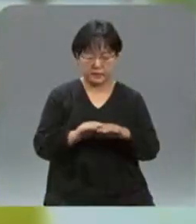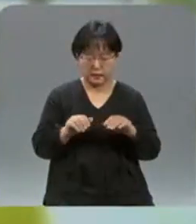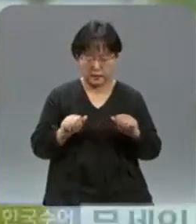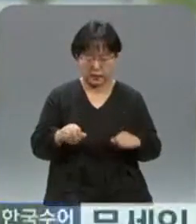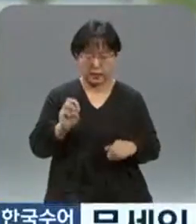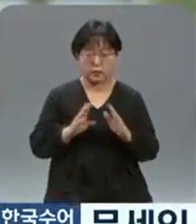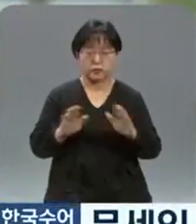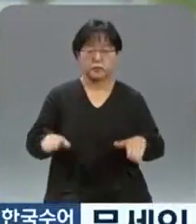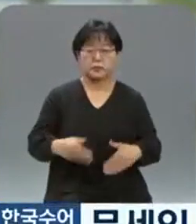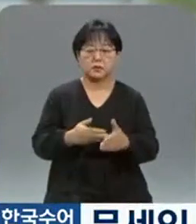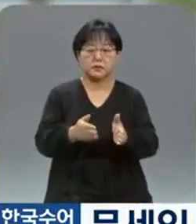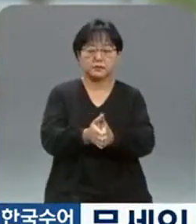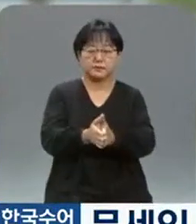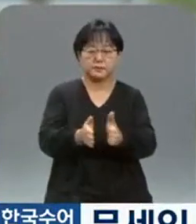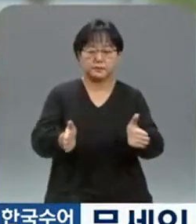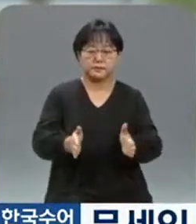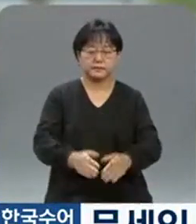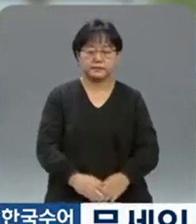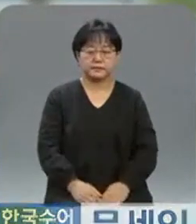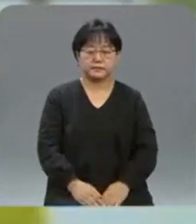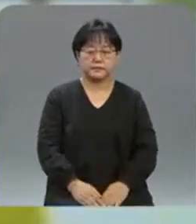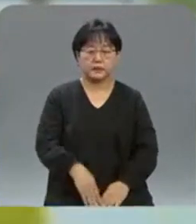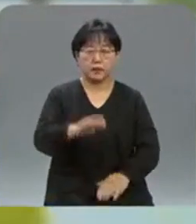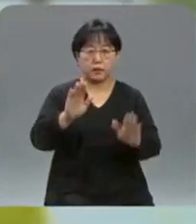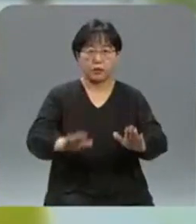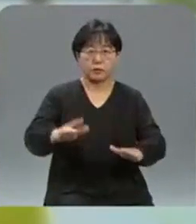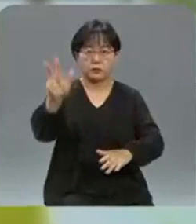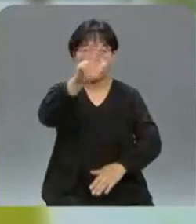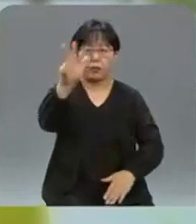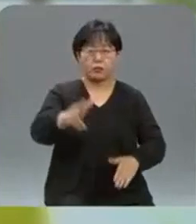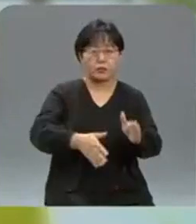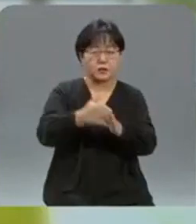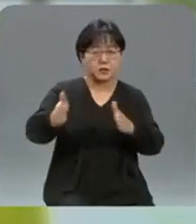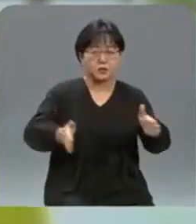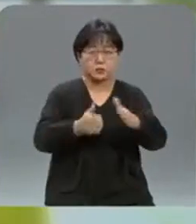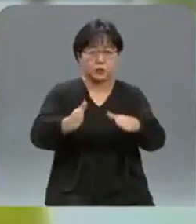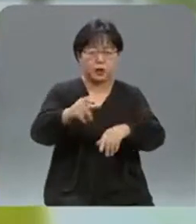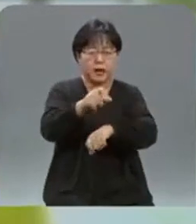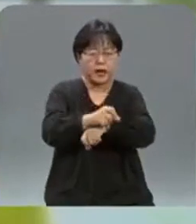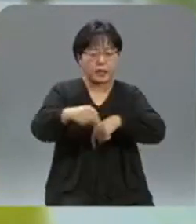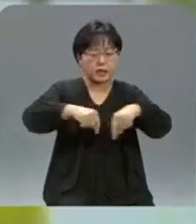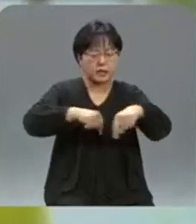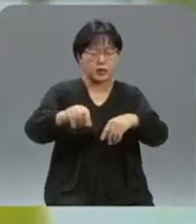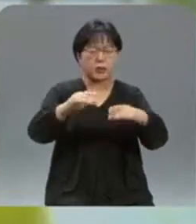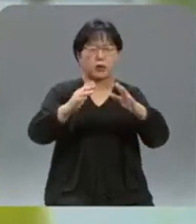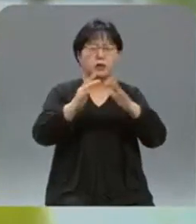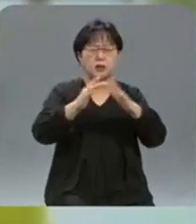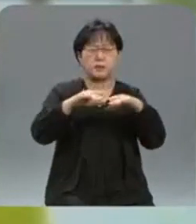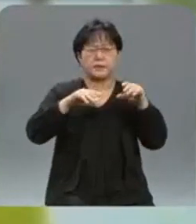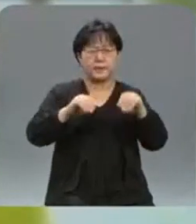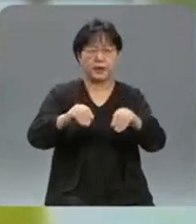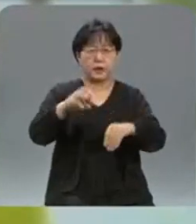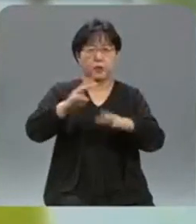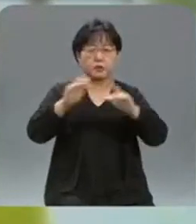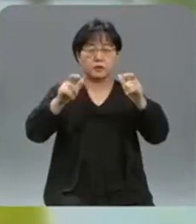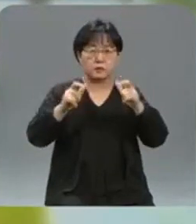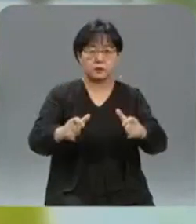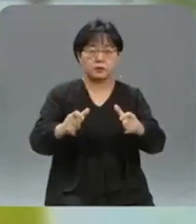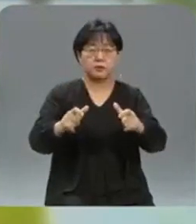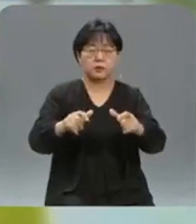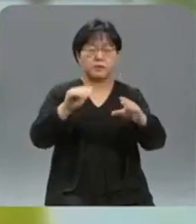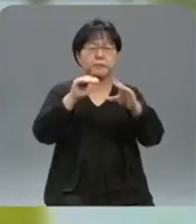안녕하십니까. 광주 전남권 KBS 9시 뉴스입니다. 오늘 전국 지방자치단체 행정전산망이 마비되면서 광주와 전남